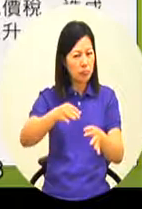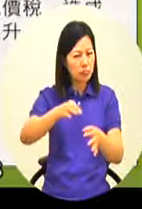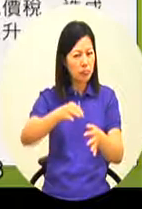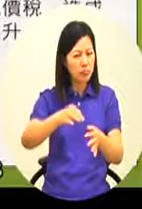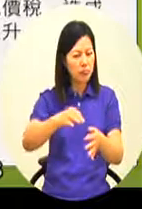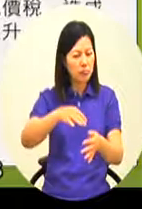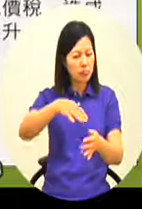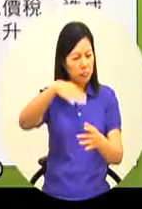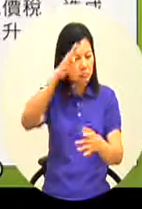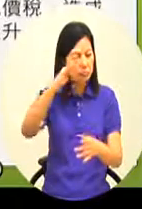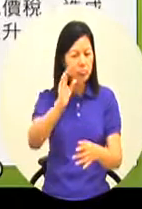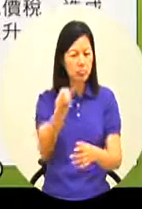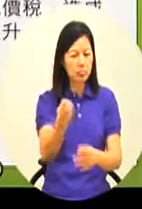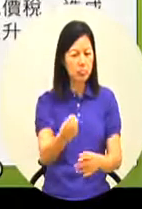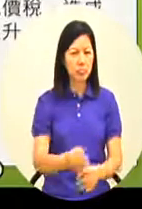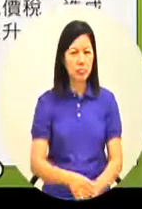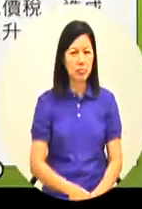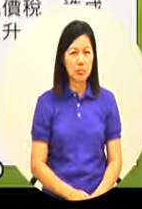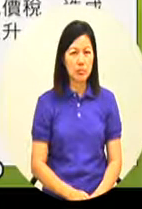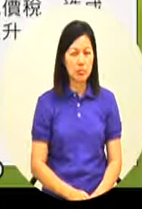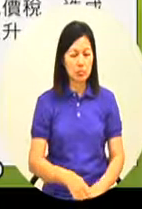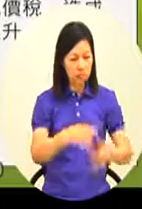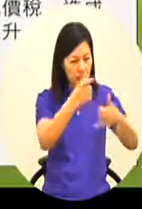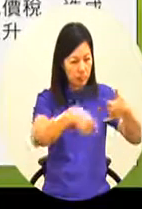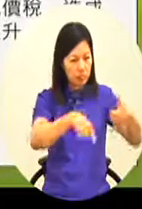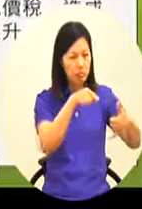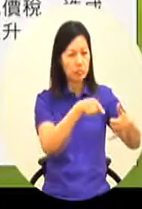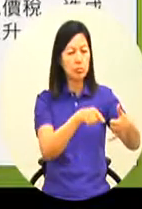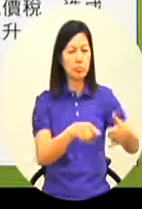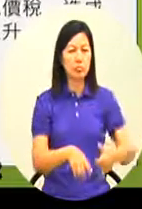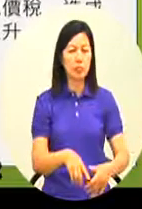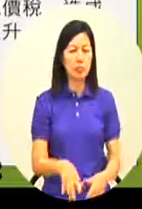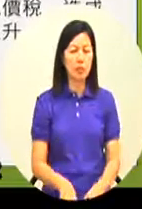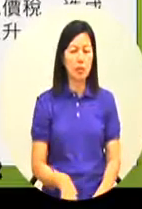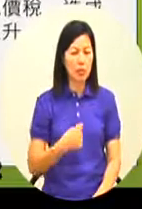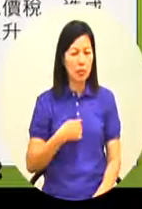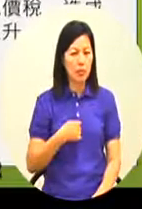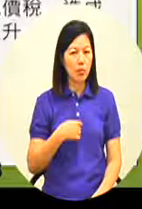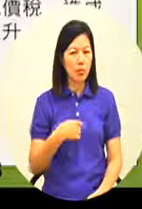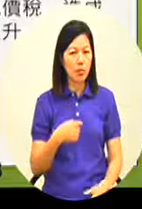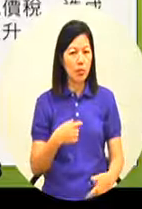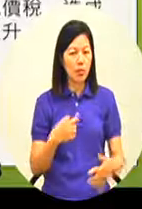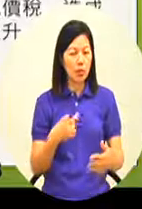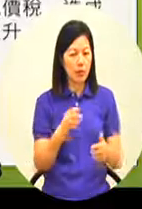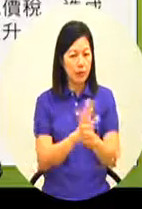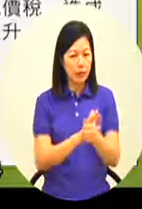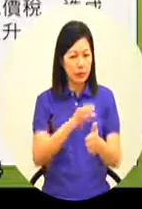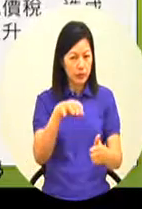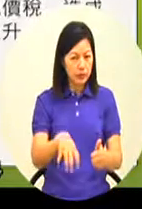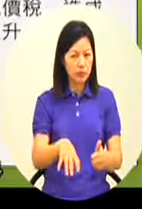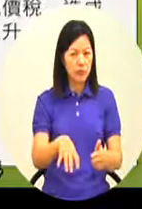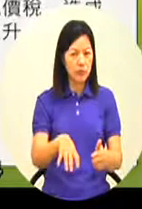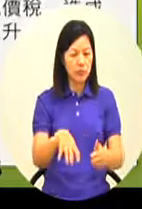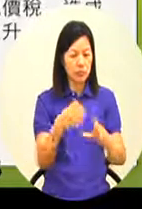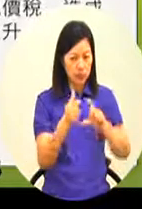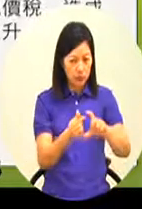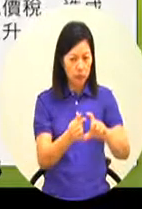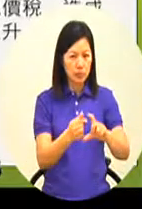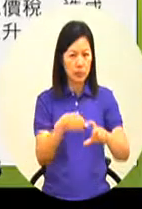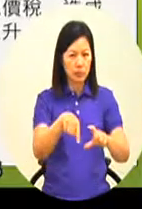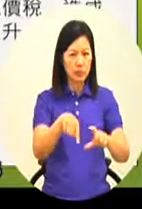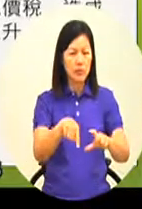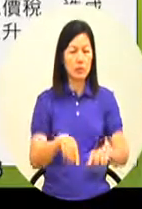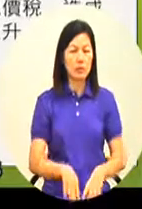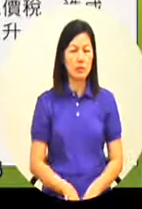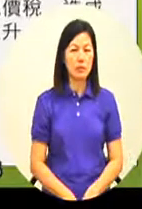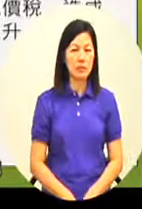那以个案来讲，我所在的服务，我服务区，我的这